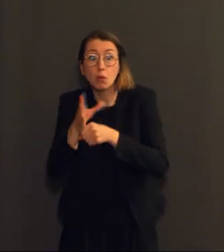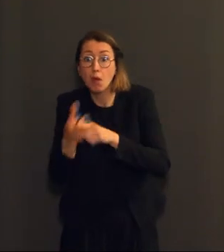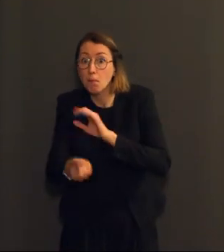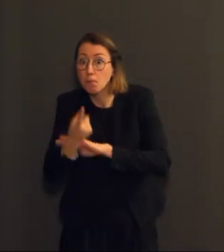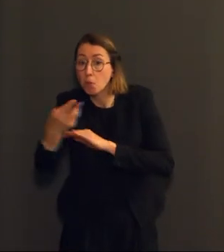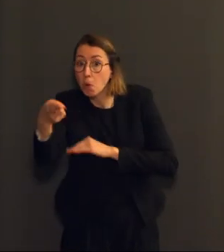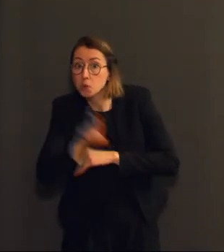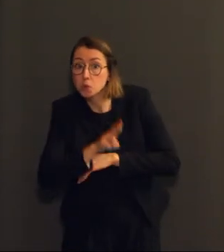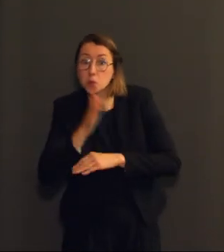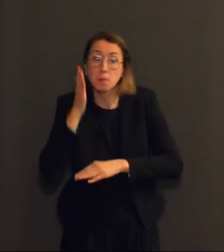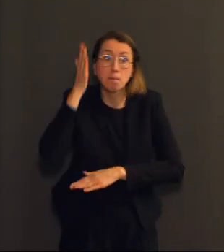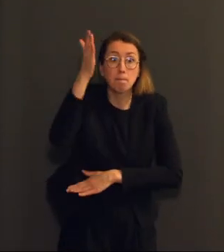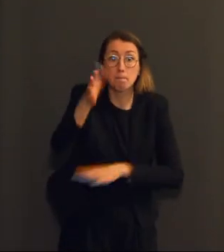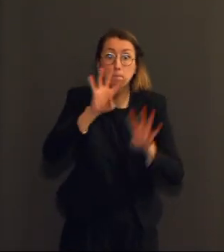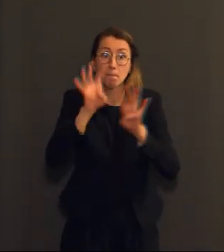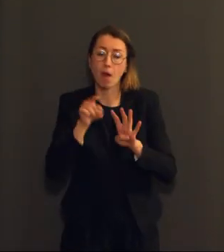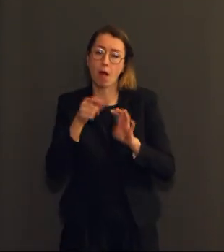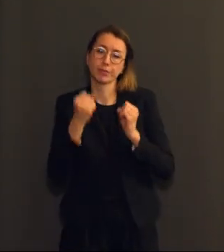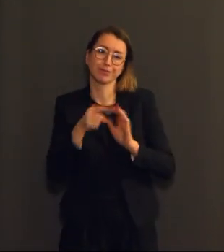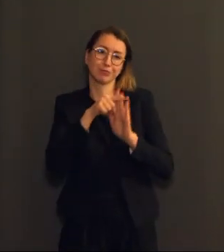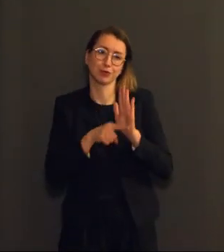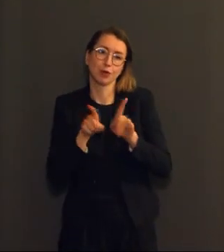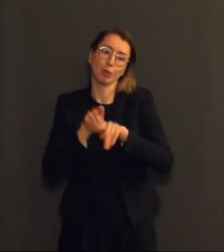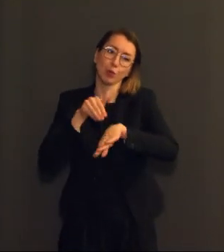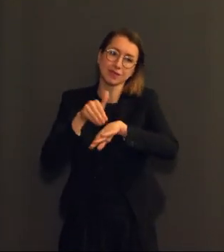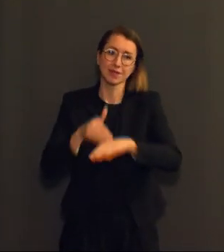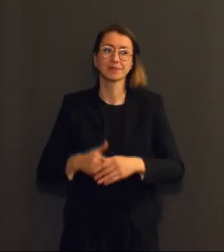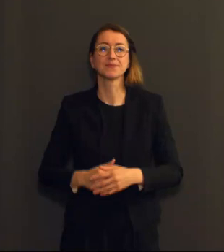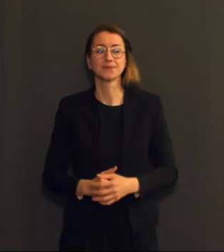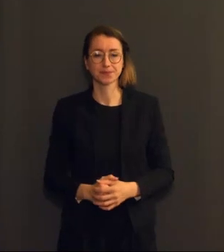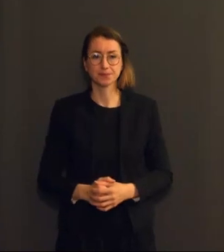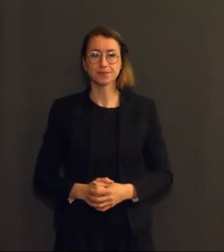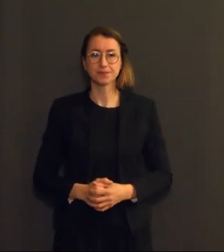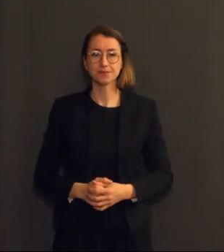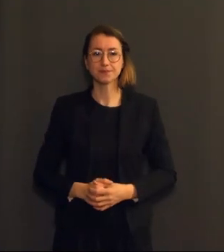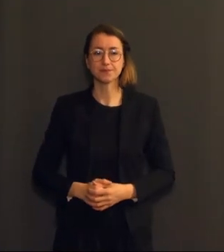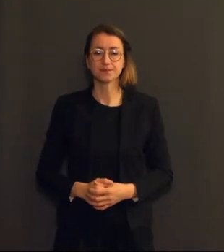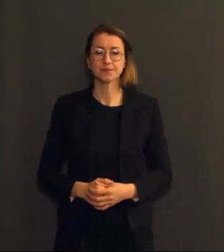plus être parfaitement maîtrisé par la vaccination.